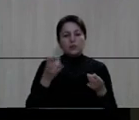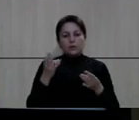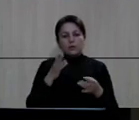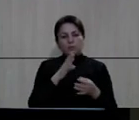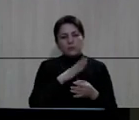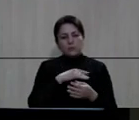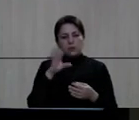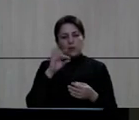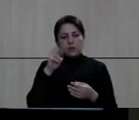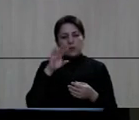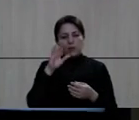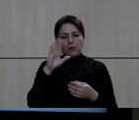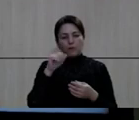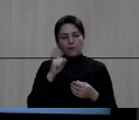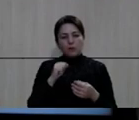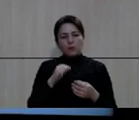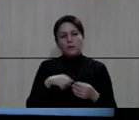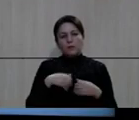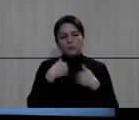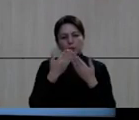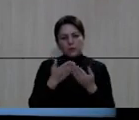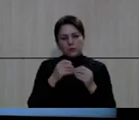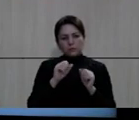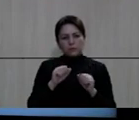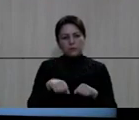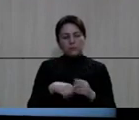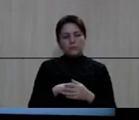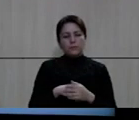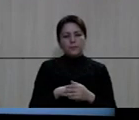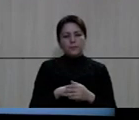bo'lsa, ilova tarzida taqdim etilishi kerak.